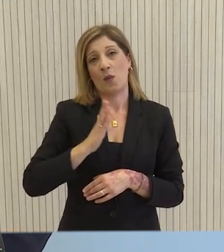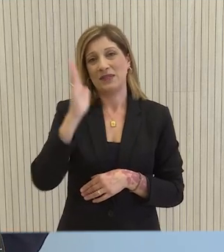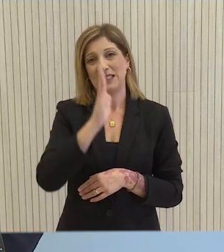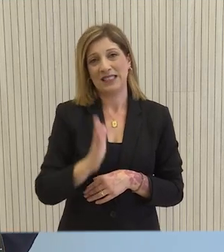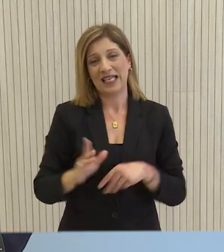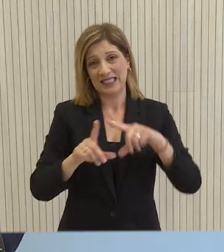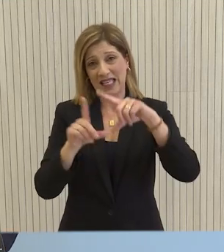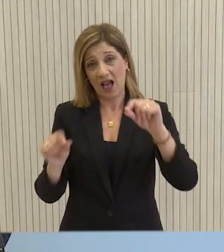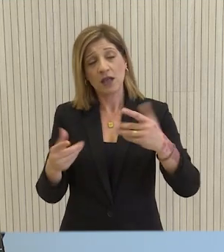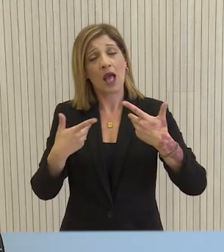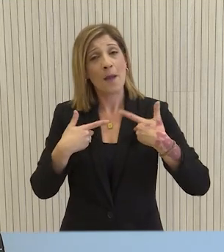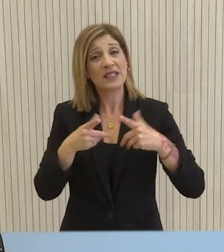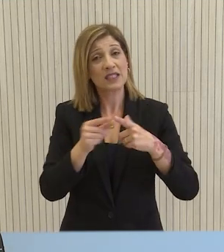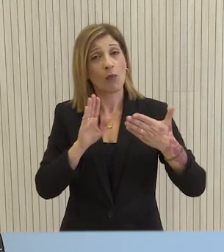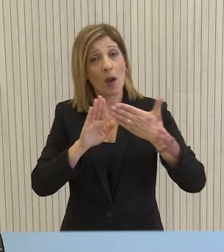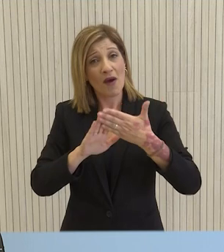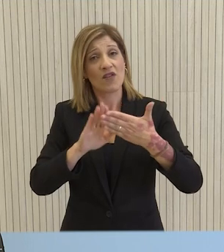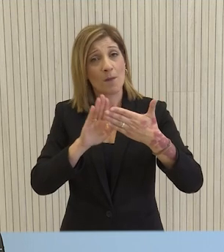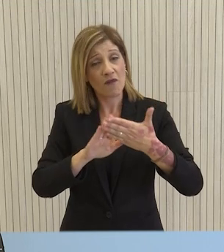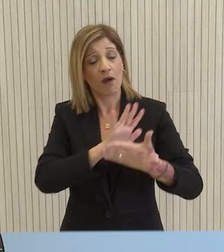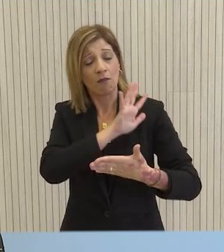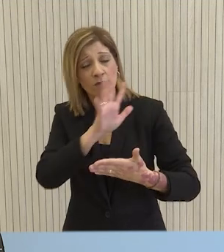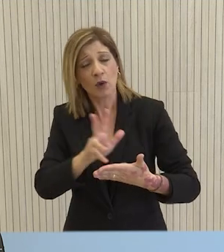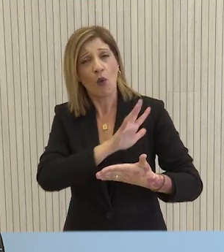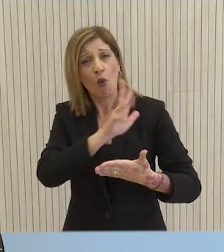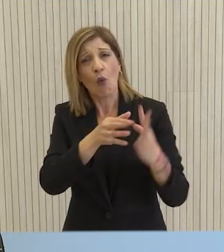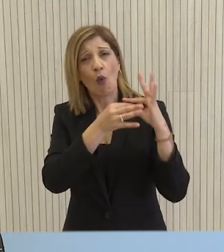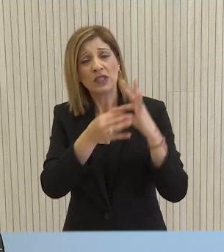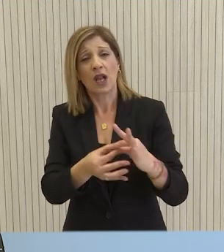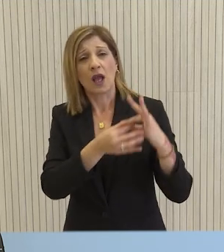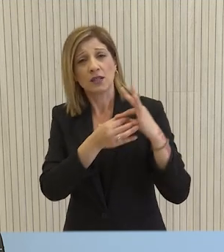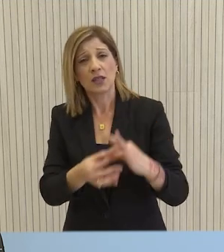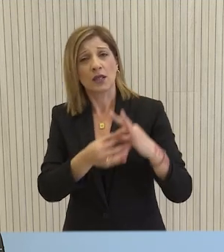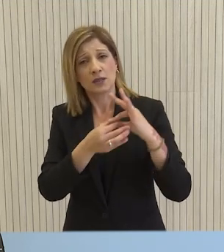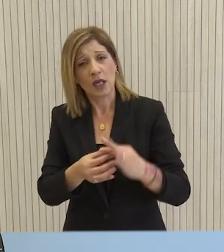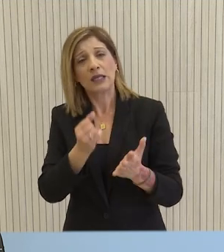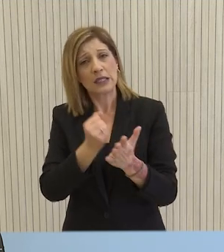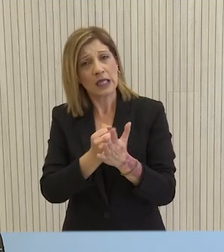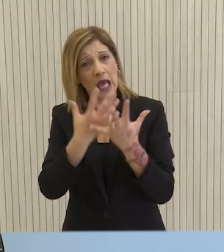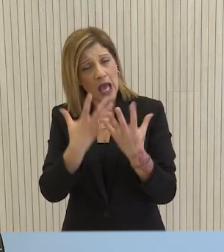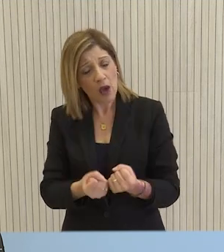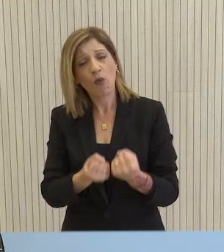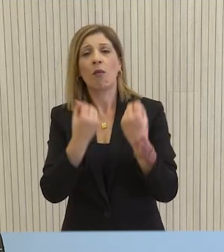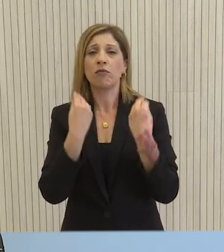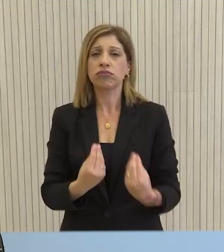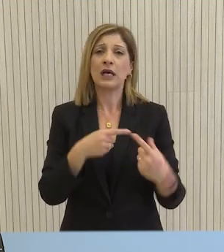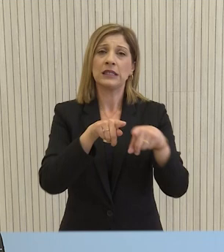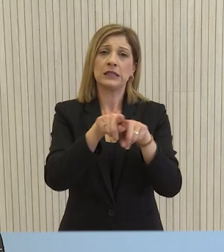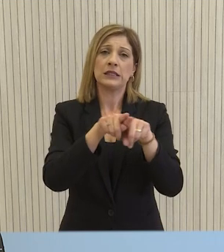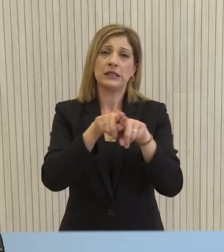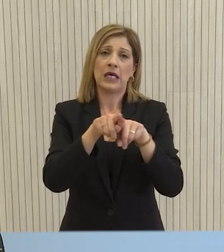στη Γάζα. Είμαστε σε επαφή διαρκώς με τα κράτη της περιοχής, με τα οποία εξακολουθούμε να διατηρούμε πολύ καλές και άριστες